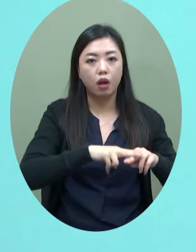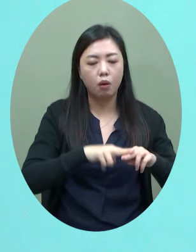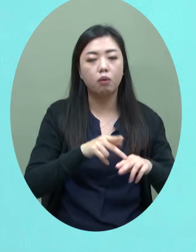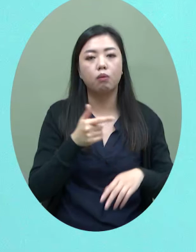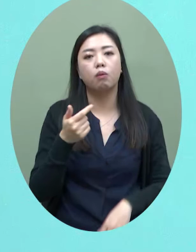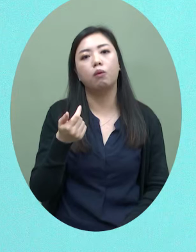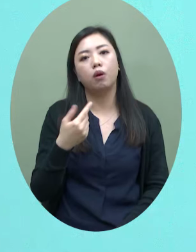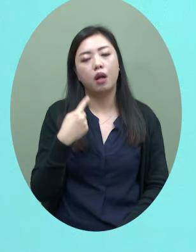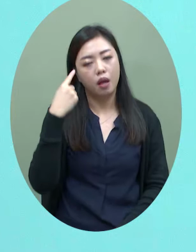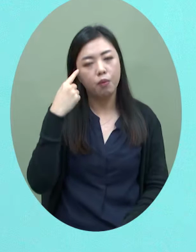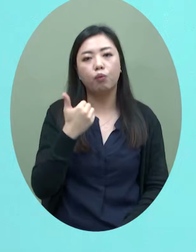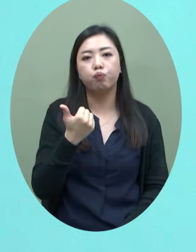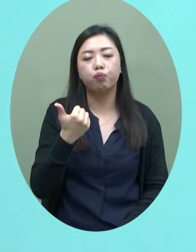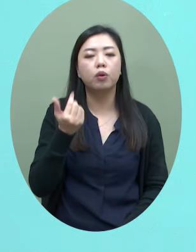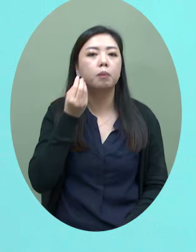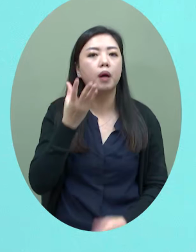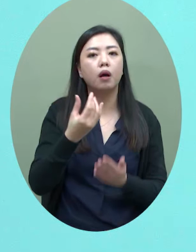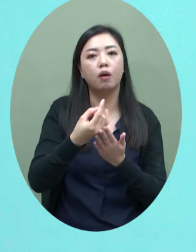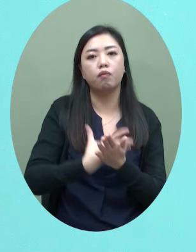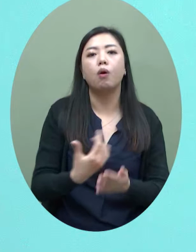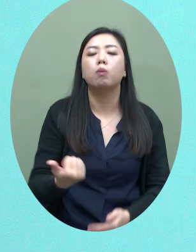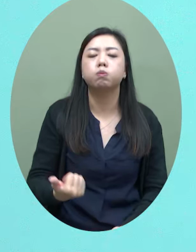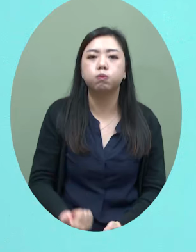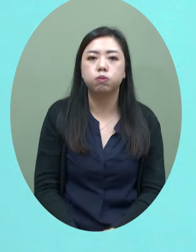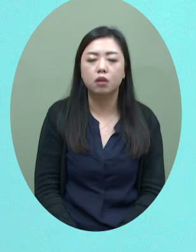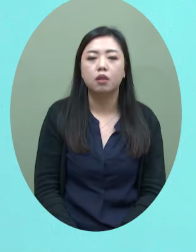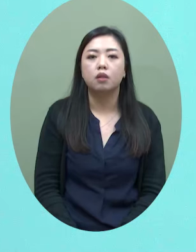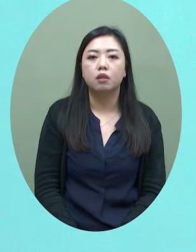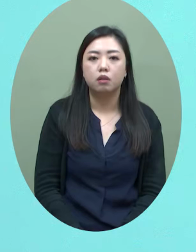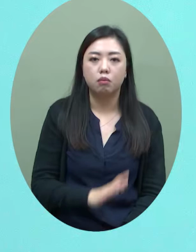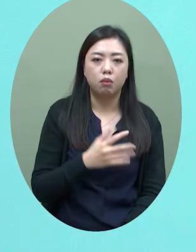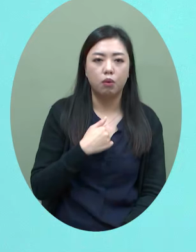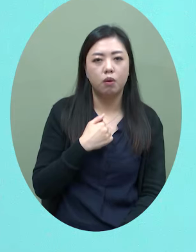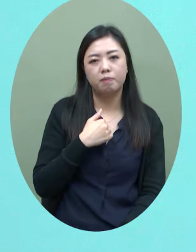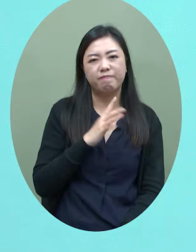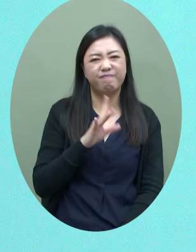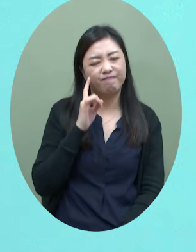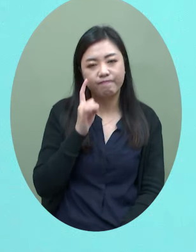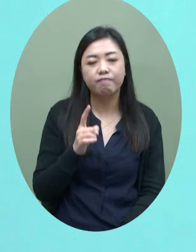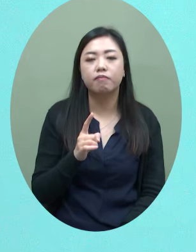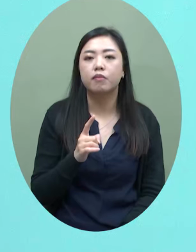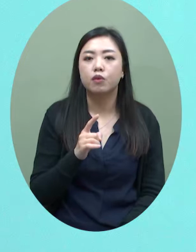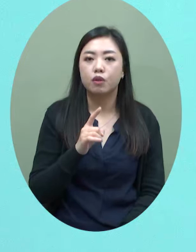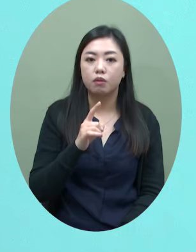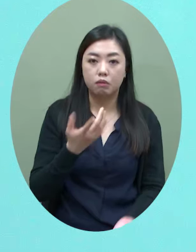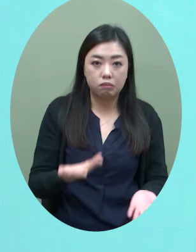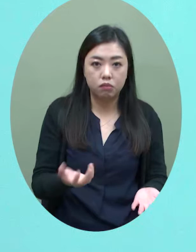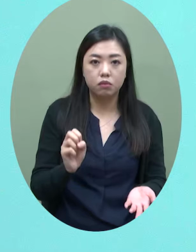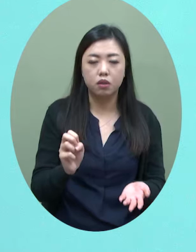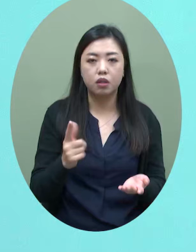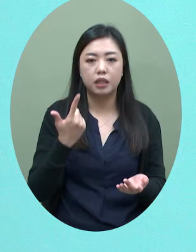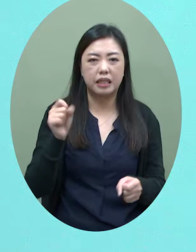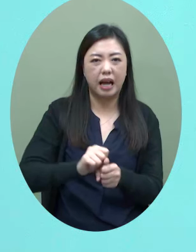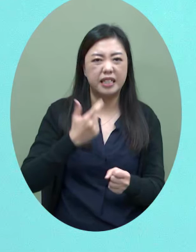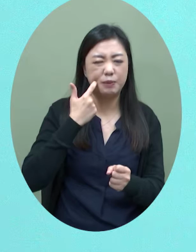得以放寬嚇。就我唔希望出現一個情形咧，就係我哋仲要去收緊